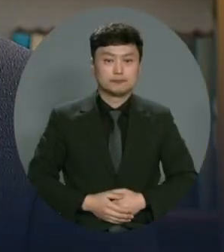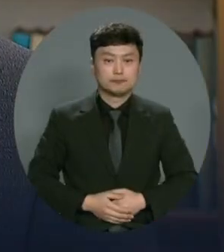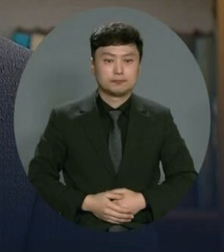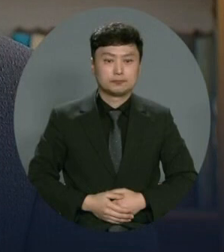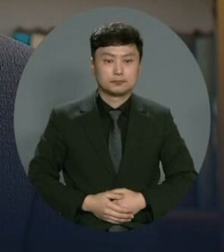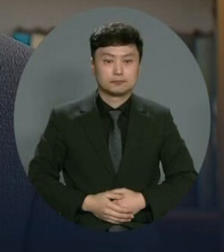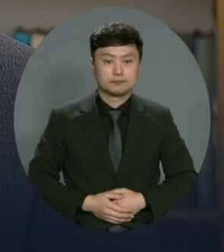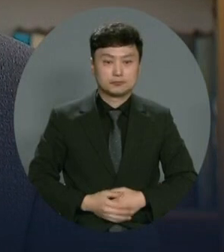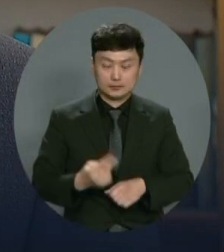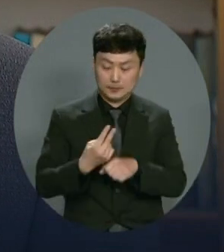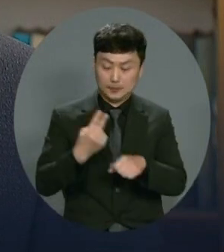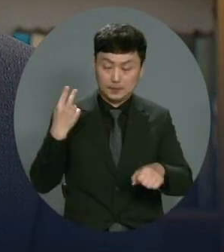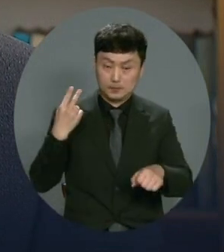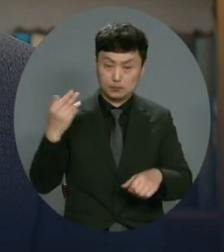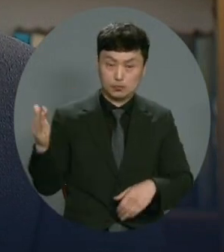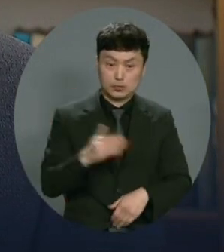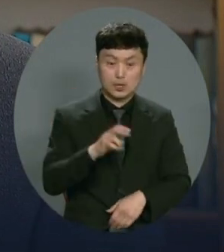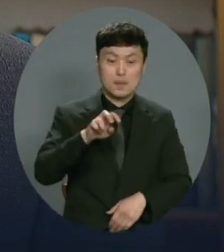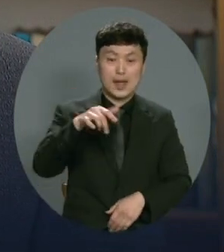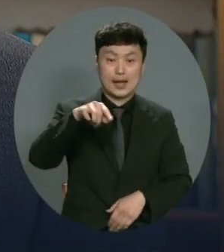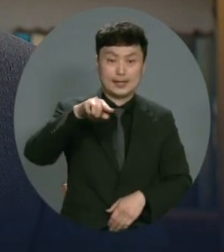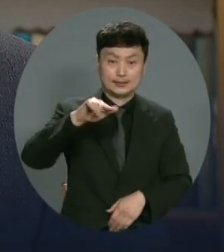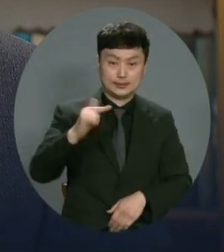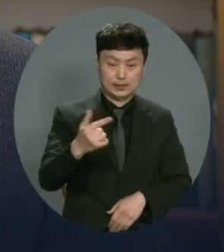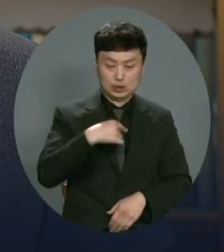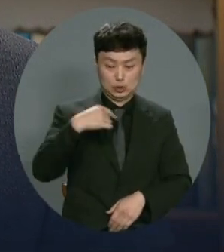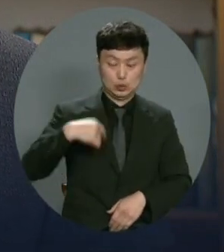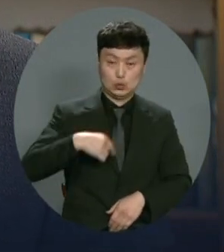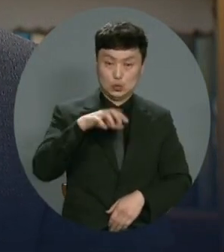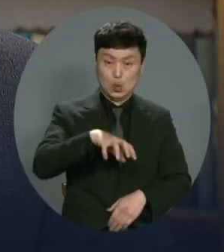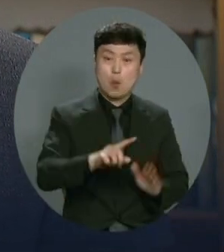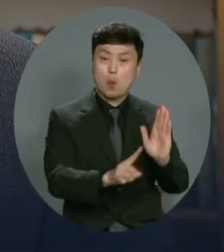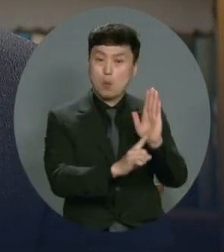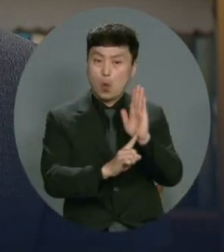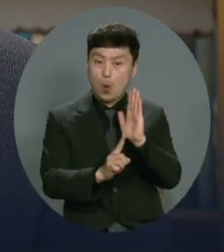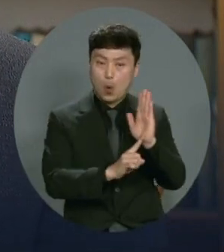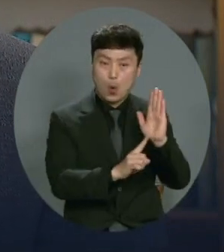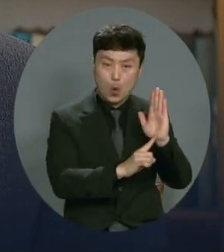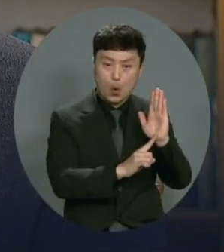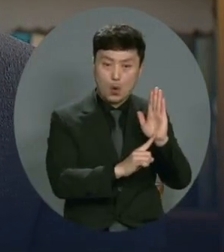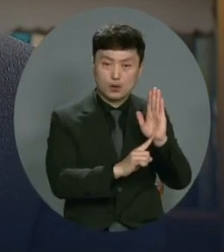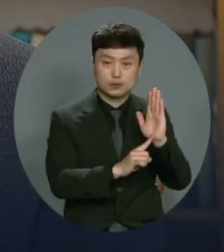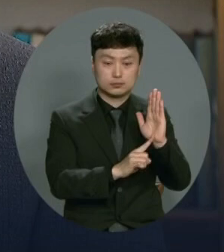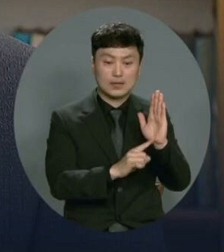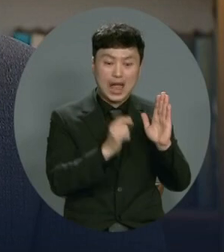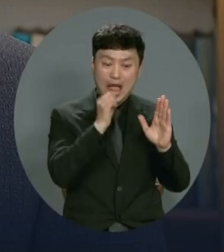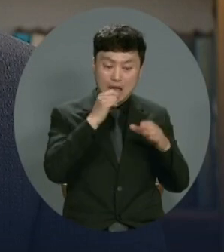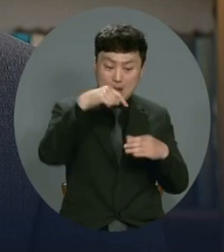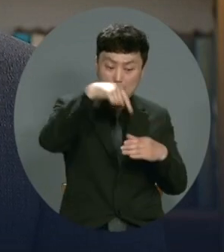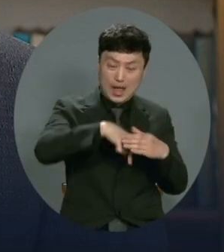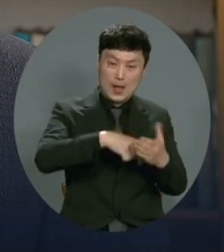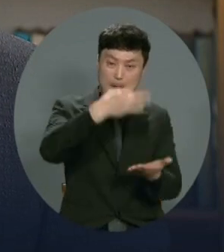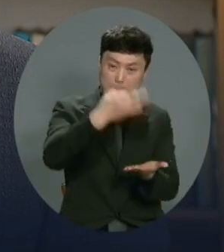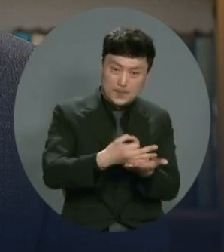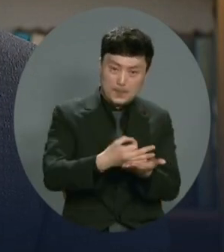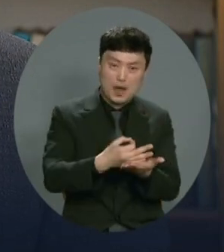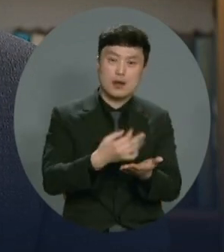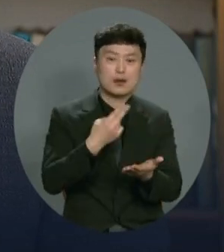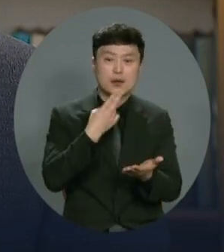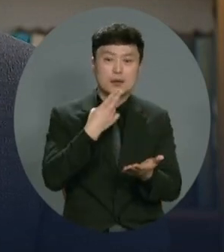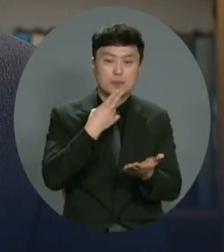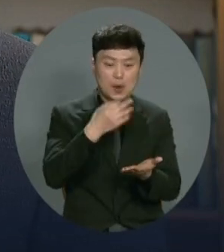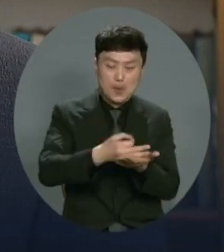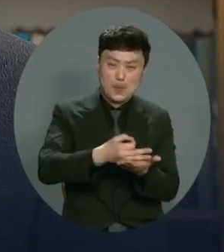전부터 일단 그 메가젠 제품이 중국에 런칭이 됐는데 거기에서도 저희가 가격을 내리지 않고 그대로